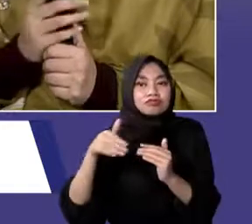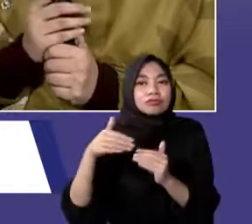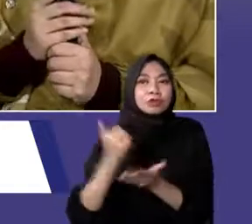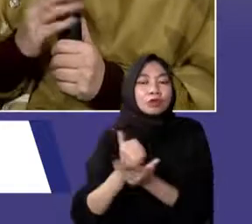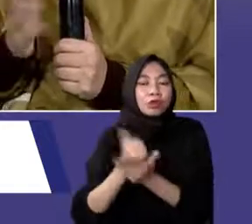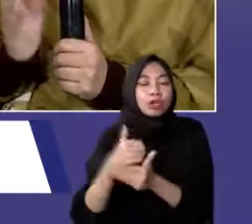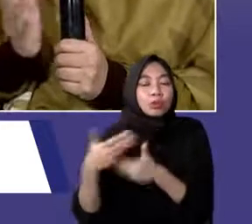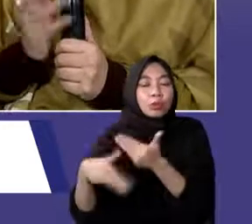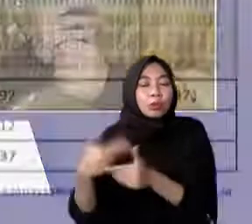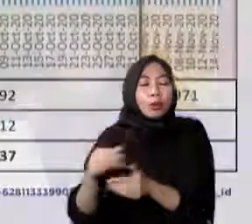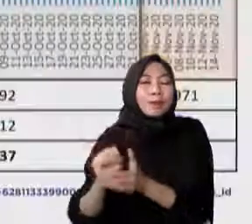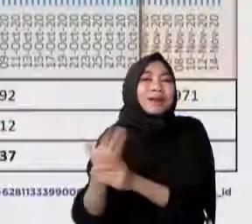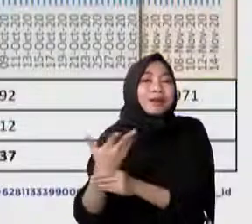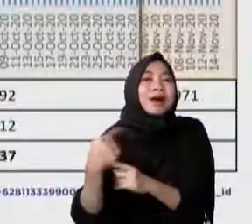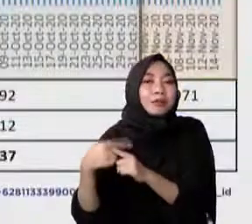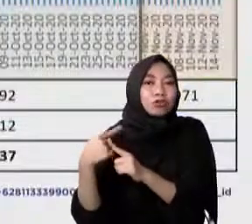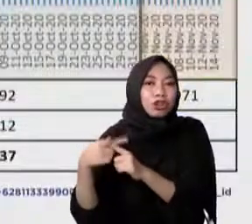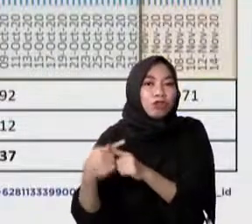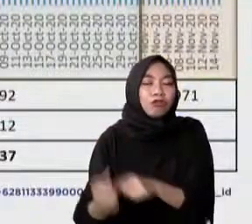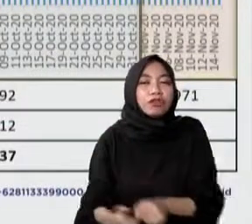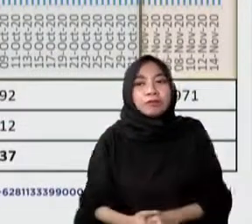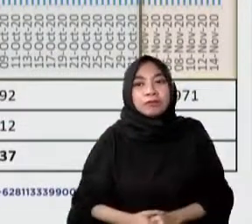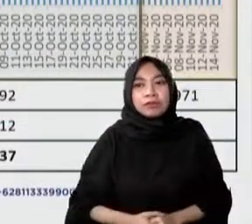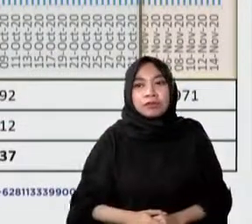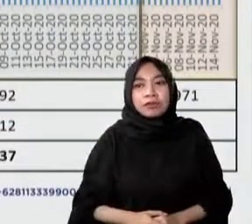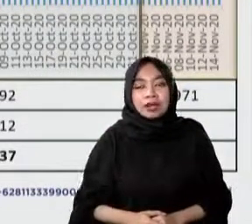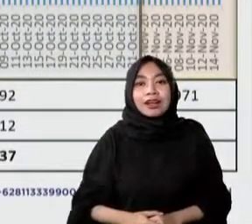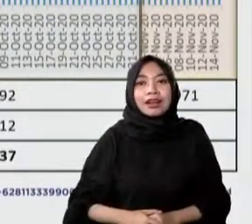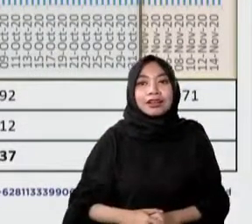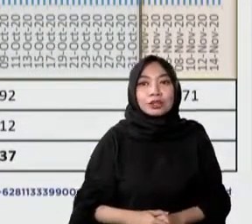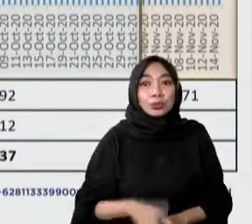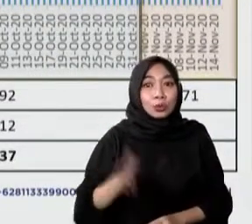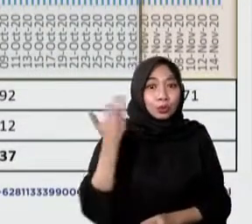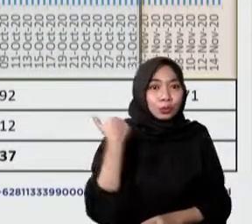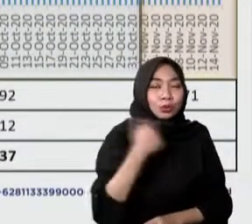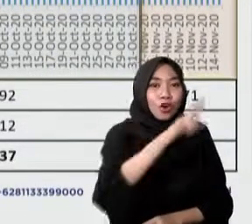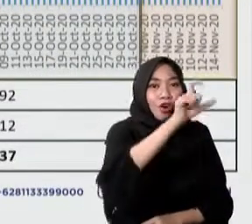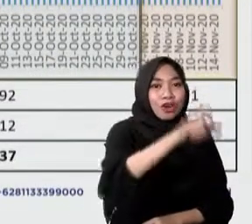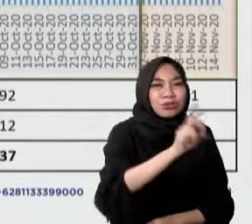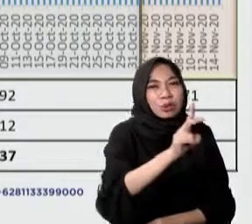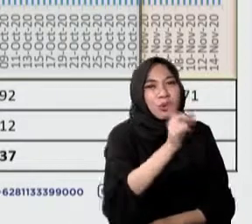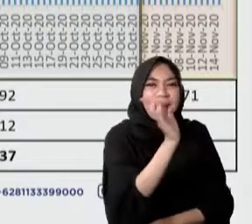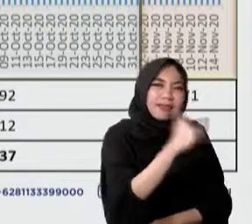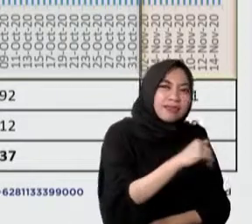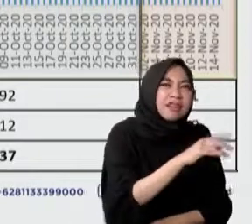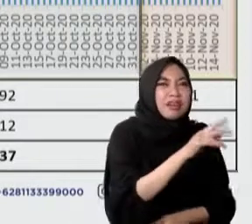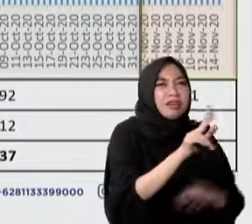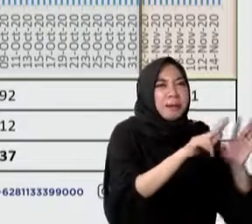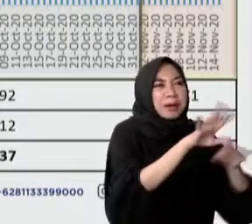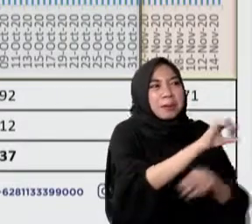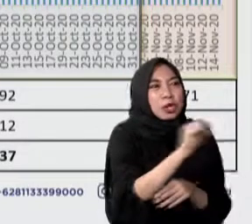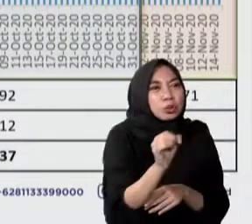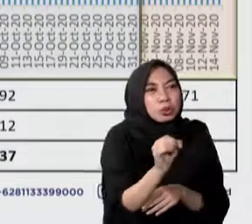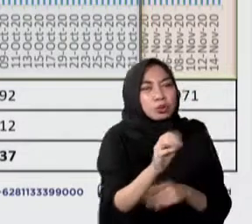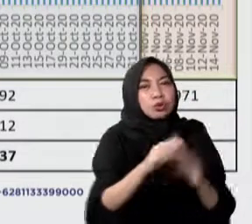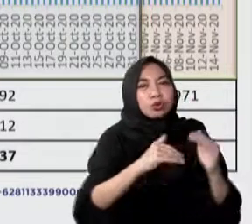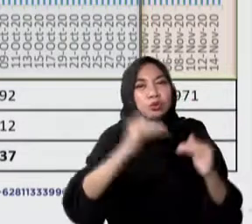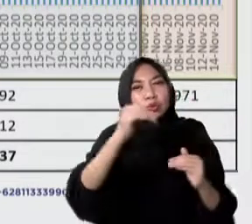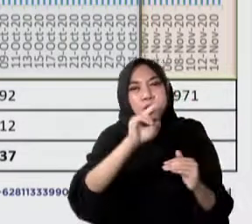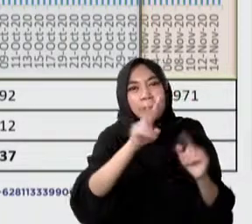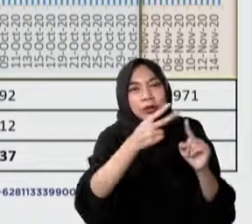dilakukan, di mana di bulan Juni itu rata-rata pemeriksaan orang per harinya hanya 8.500, bulan Juli naik di angka